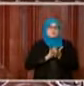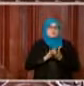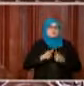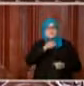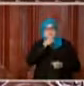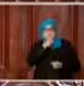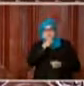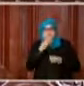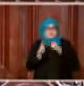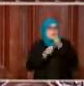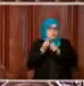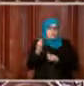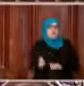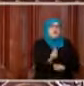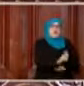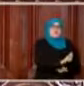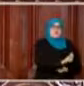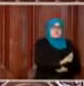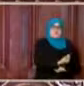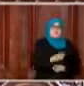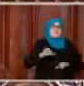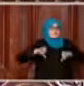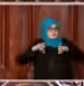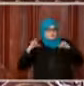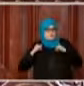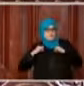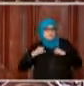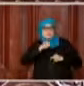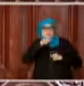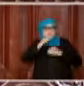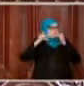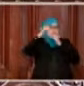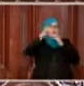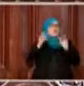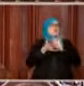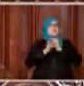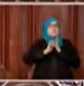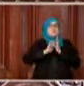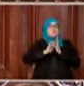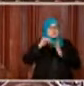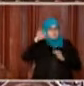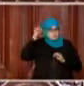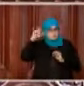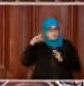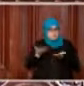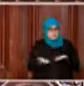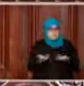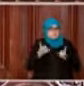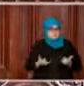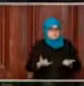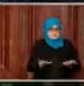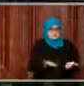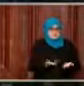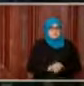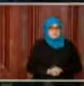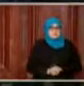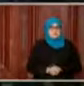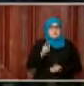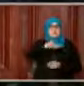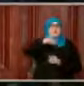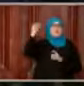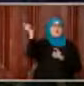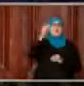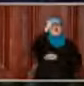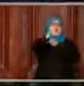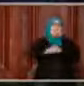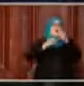شيوخا وأطفالا، شبابا وكهولا في تونس وفي كل أصقاع